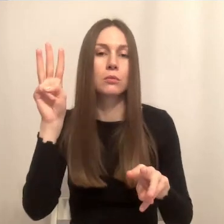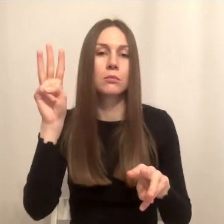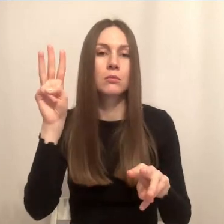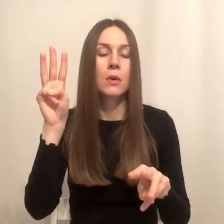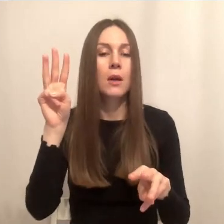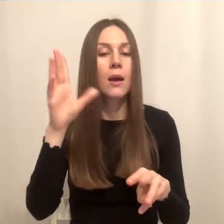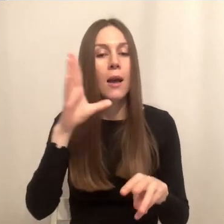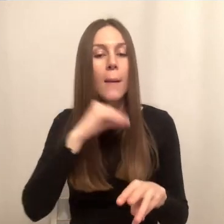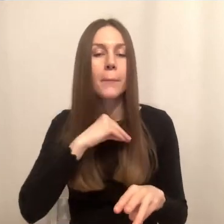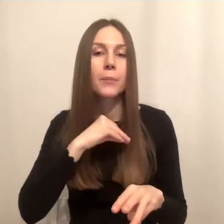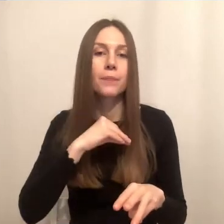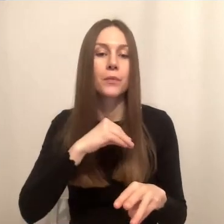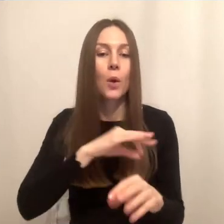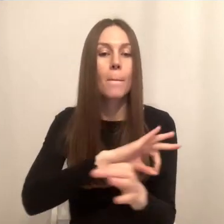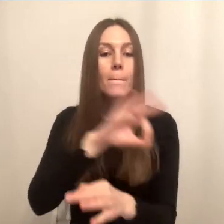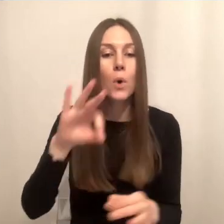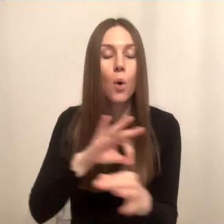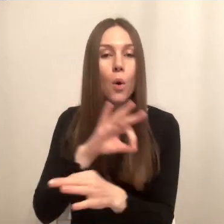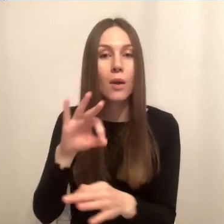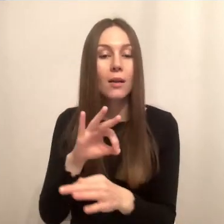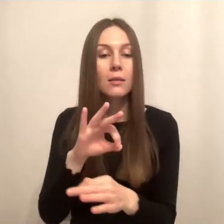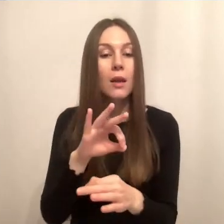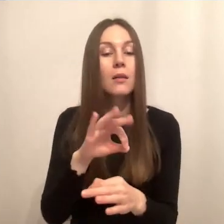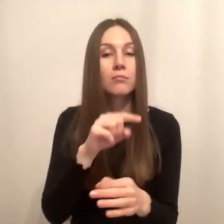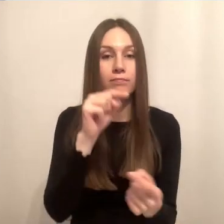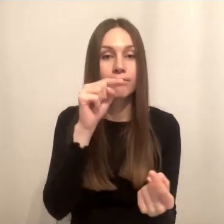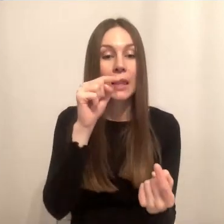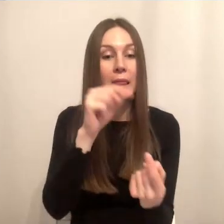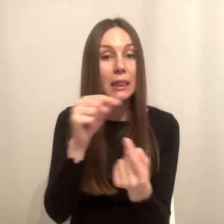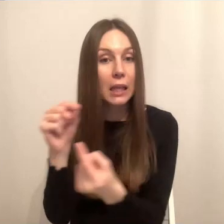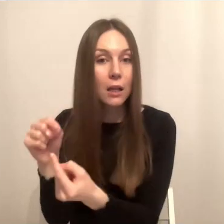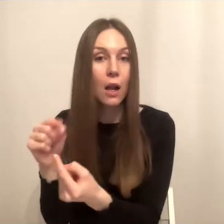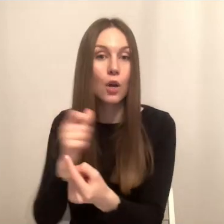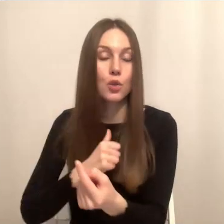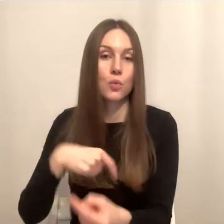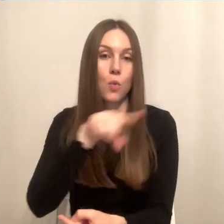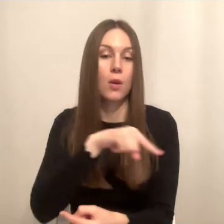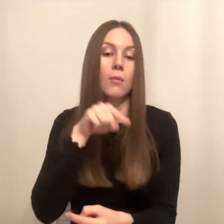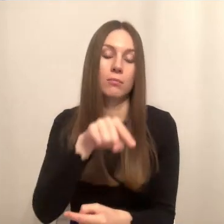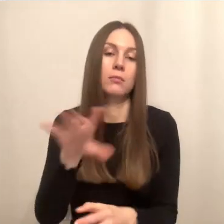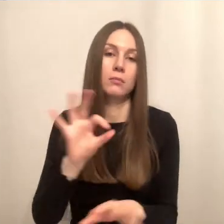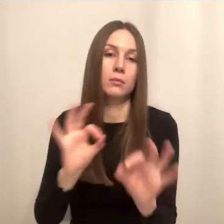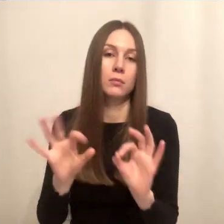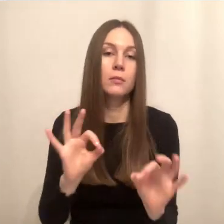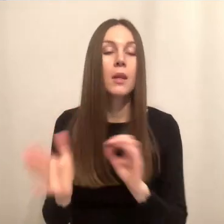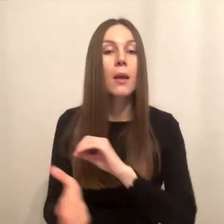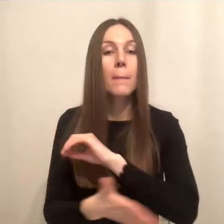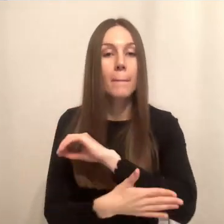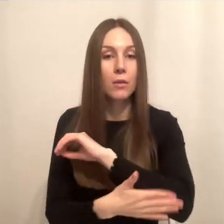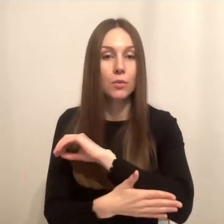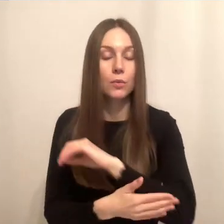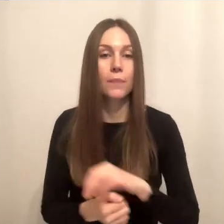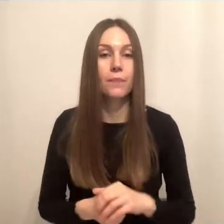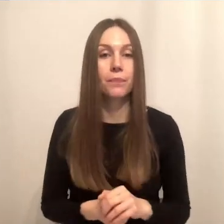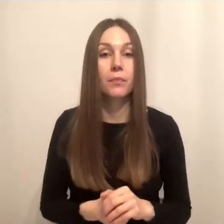gebėti atrinkti reikiamus projektus žmonėms, o ne kažkokiems privatiems struktūroms. Ir paskutinis elementas, aš